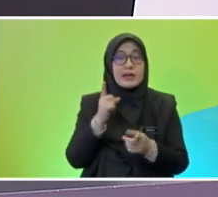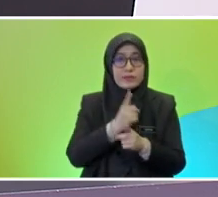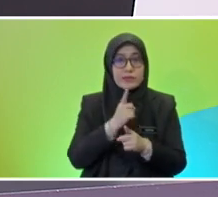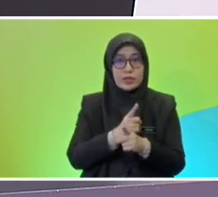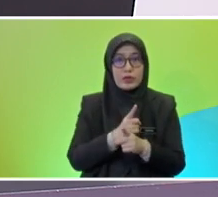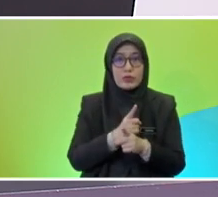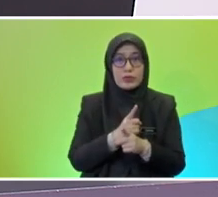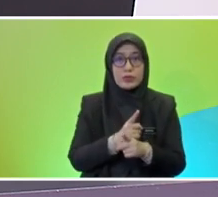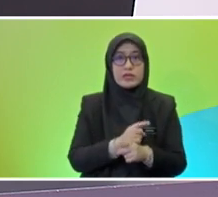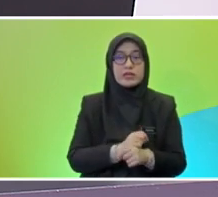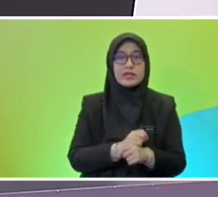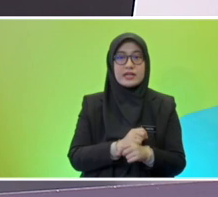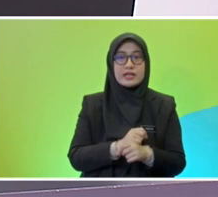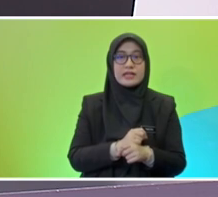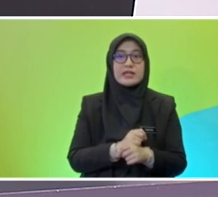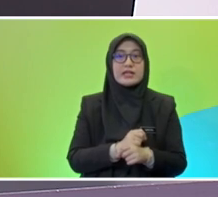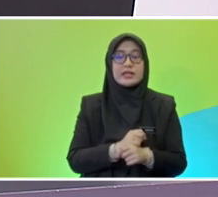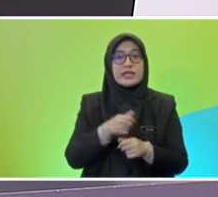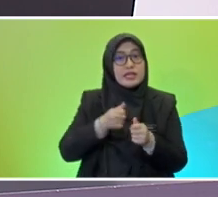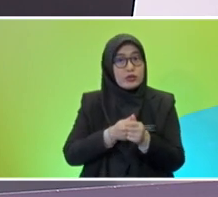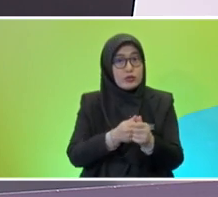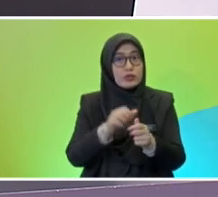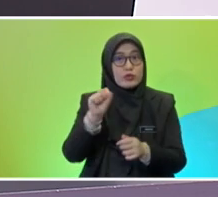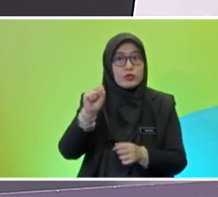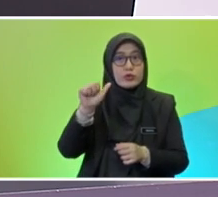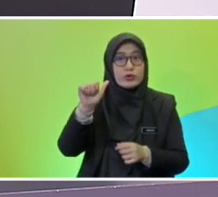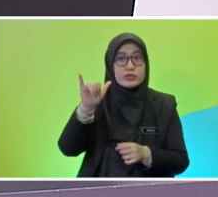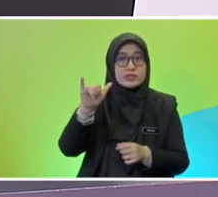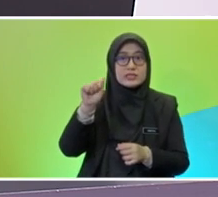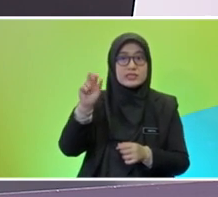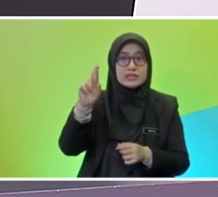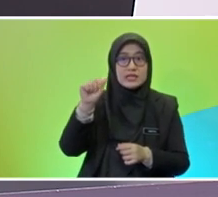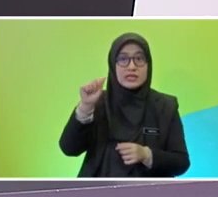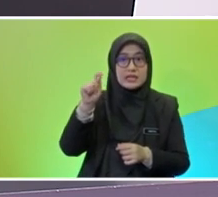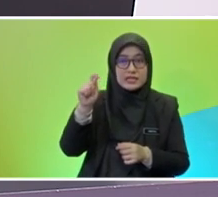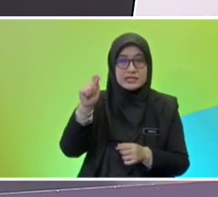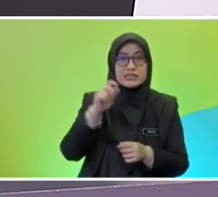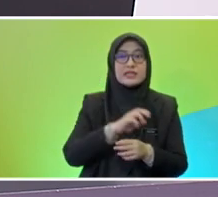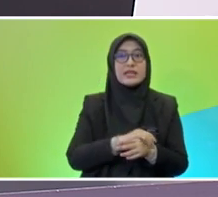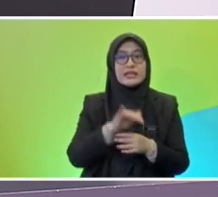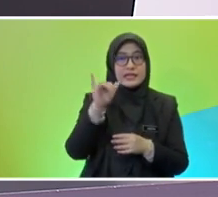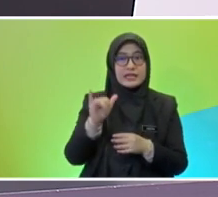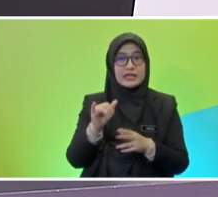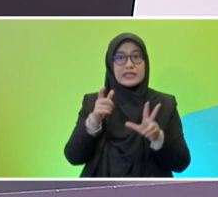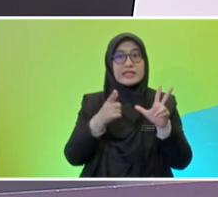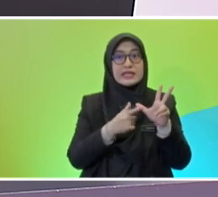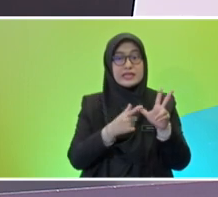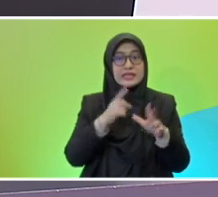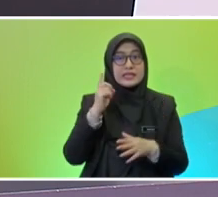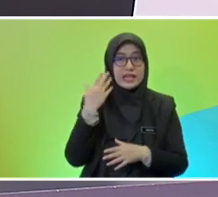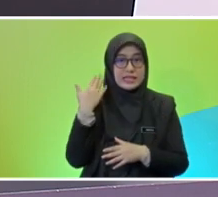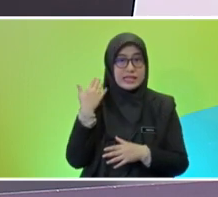kesucian dia dan juga belum pernah lagi digunakan dengan sesuatu yang eee